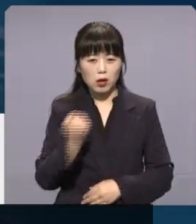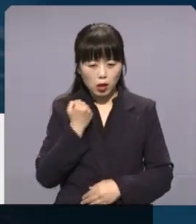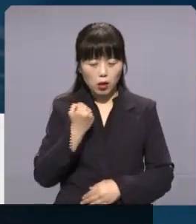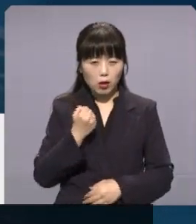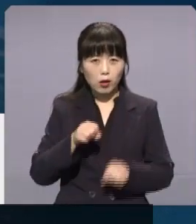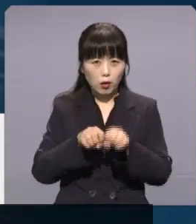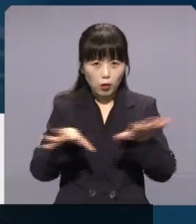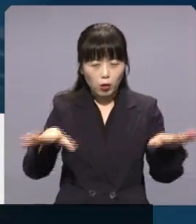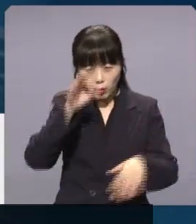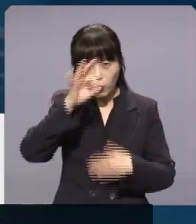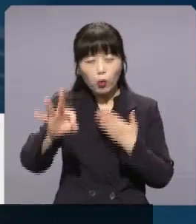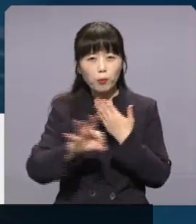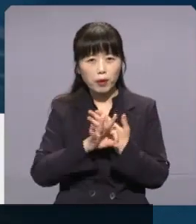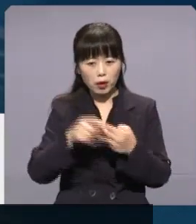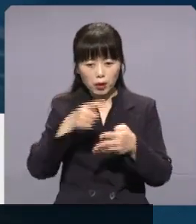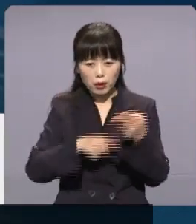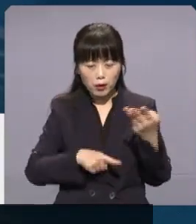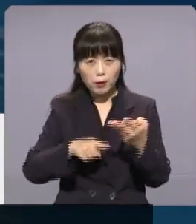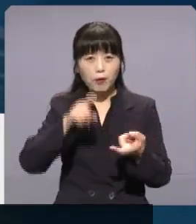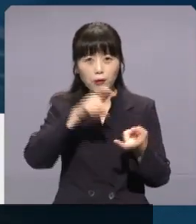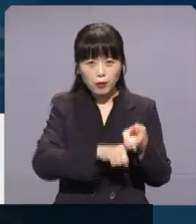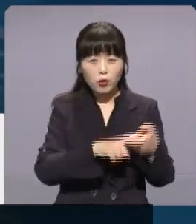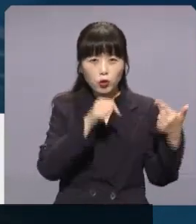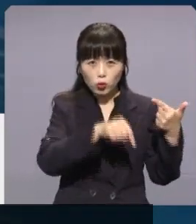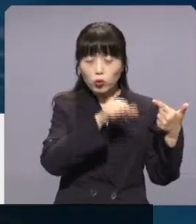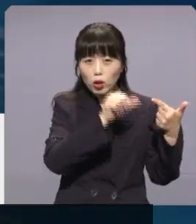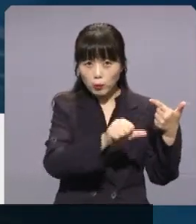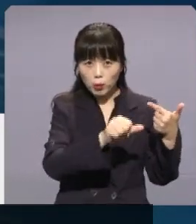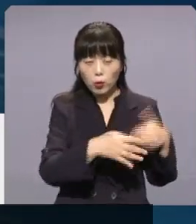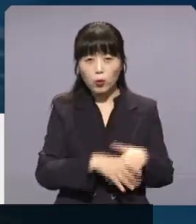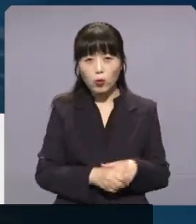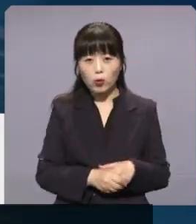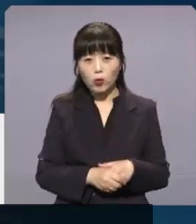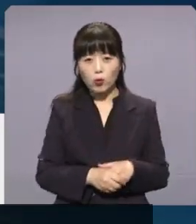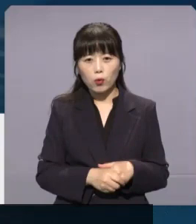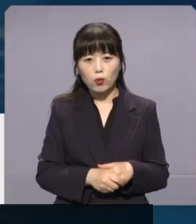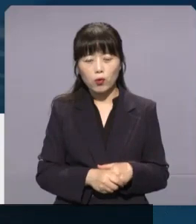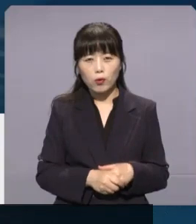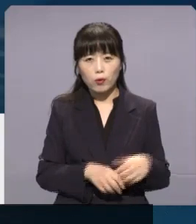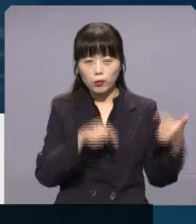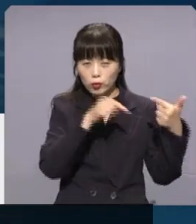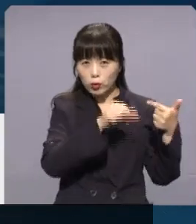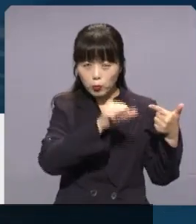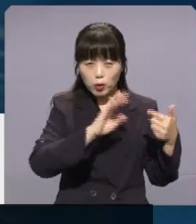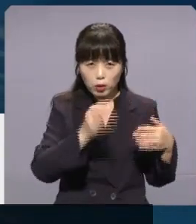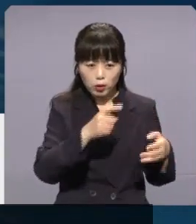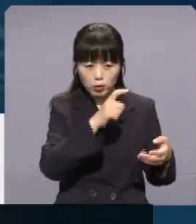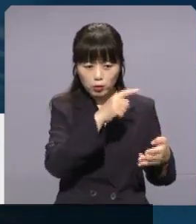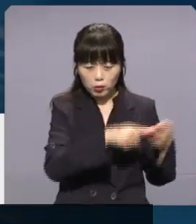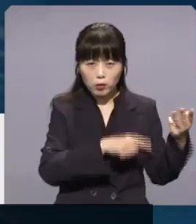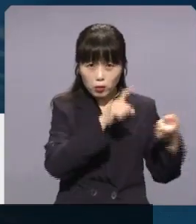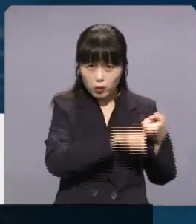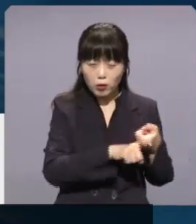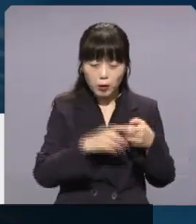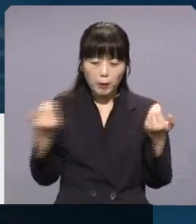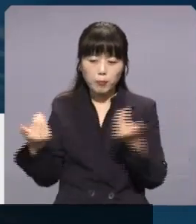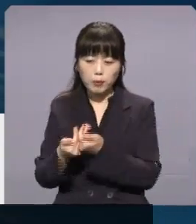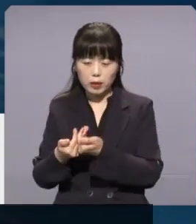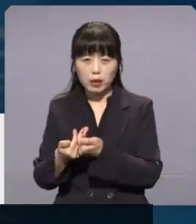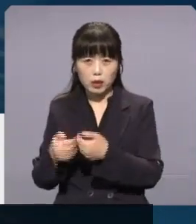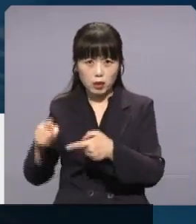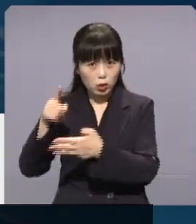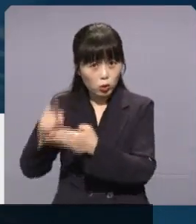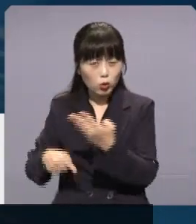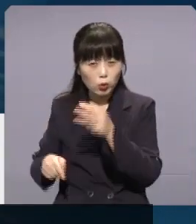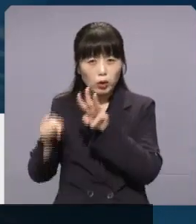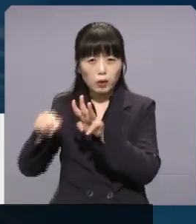보니까 친윤이 한 6.5가 되고 당원 비율상 네네. 의원 당원 비율상 6.5가 되고 비윤이 대략 3.5가